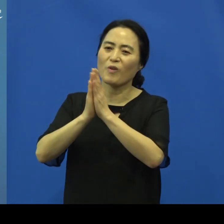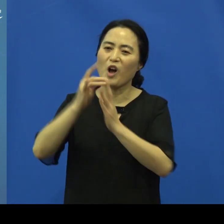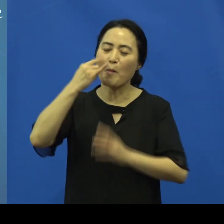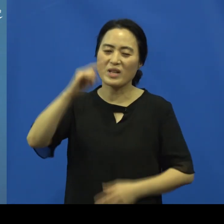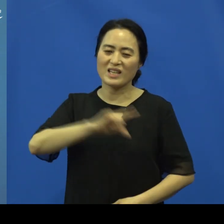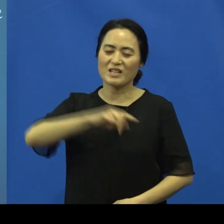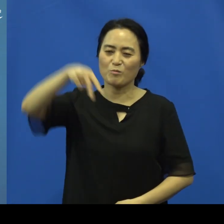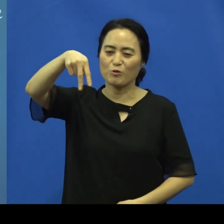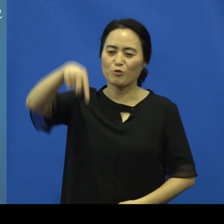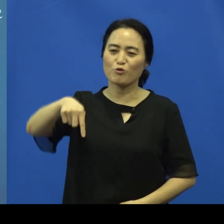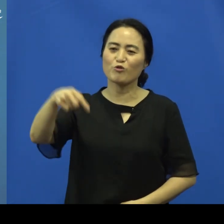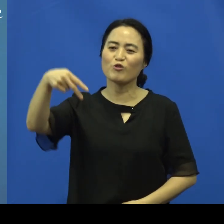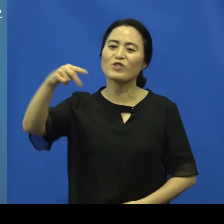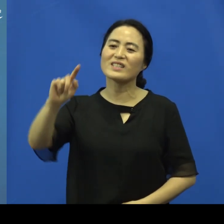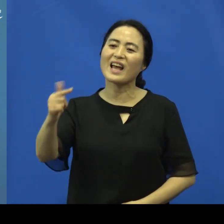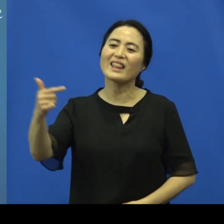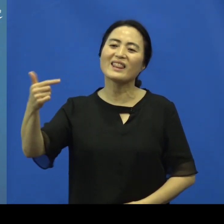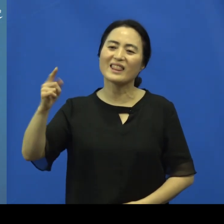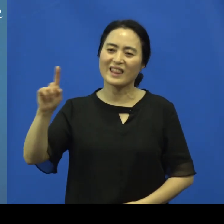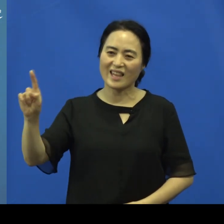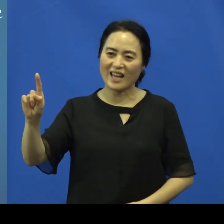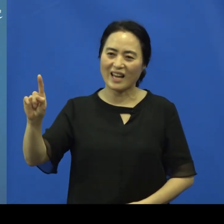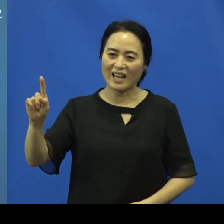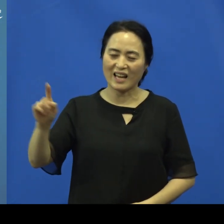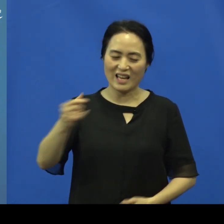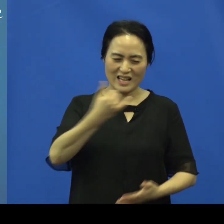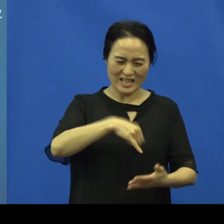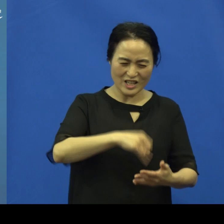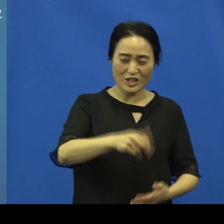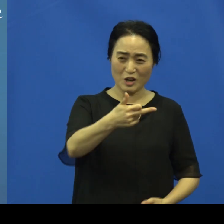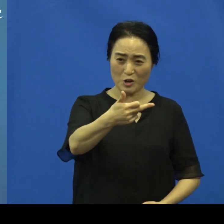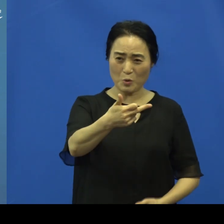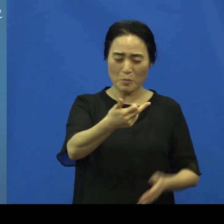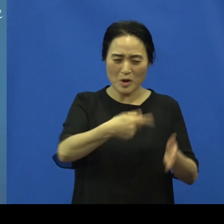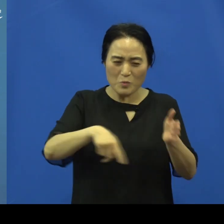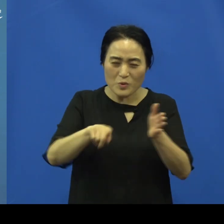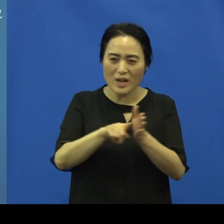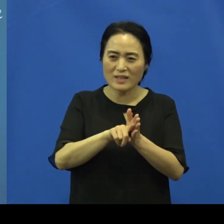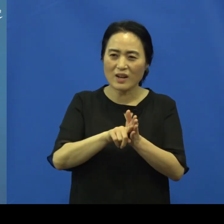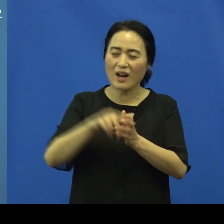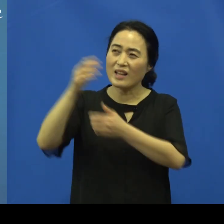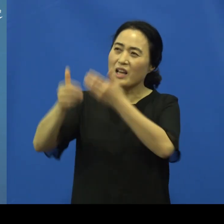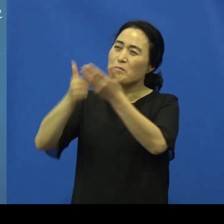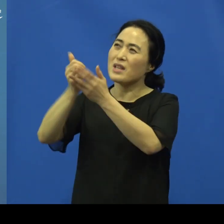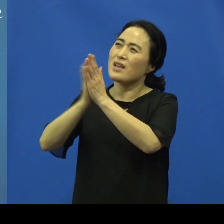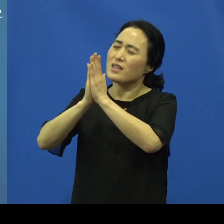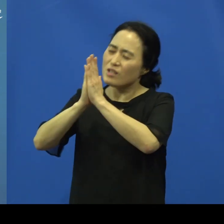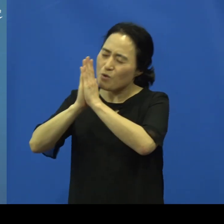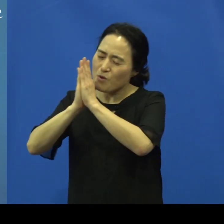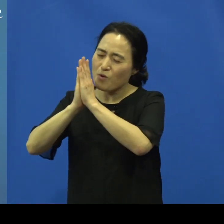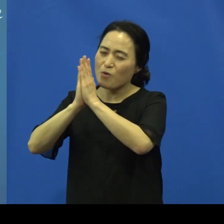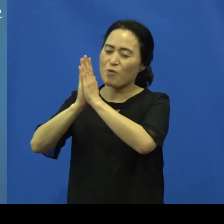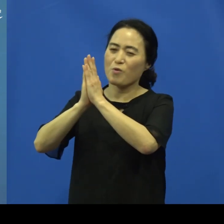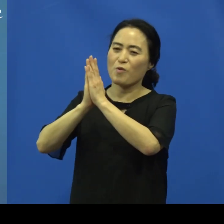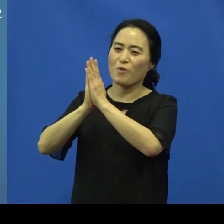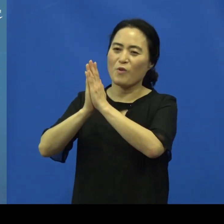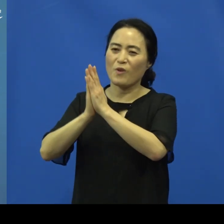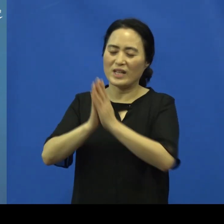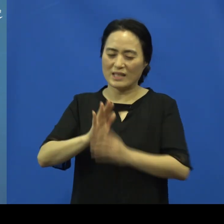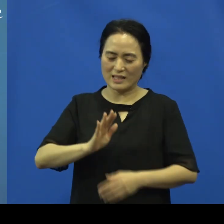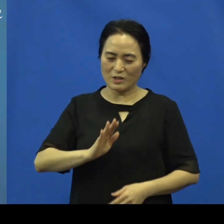거예요. 자녀들의 영적 상태에 대해서 깊이 대화하고 진정한 회개와 개인의